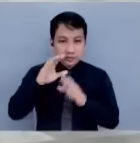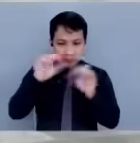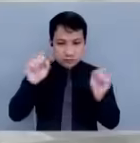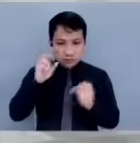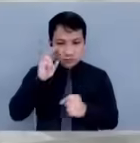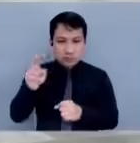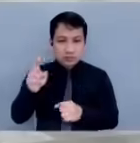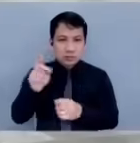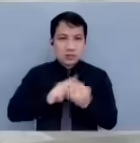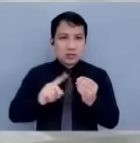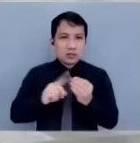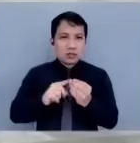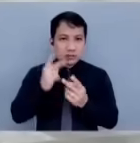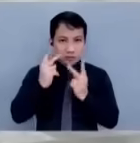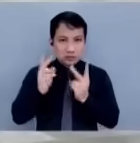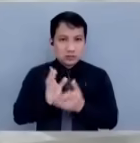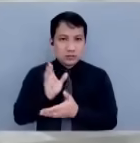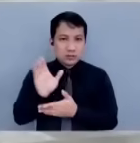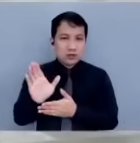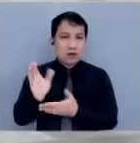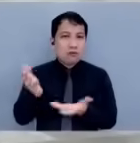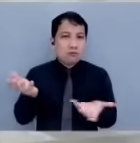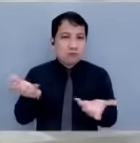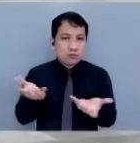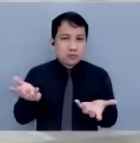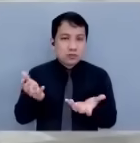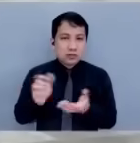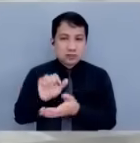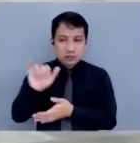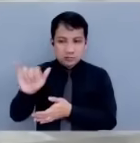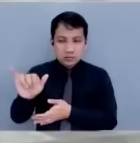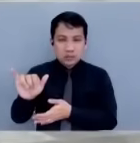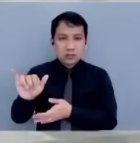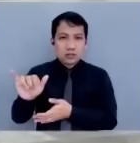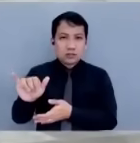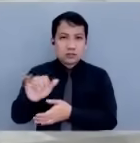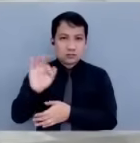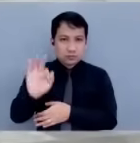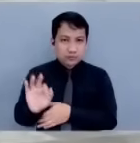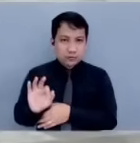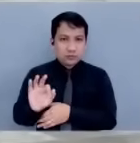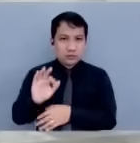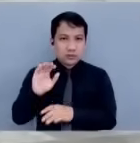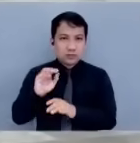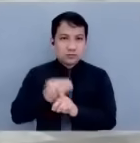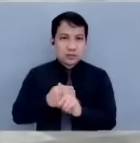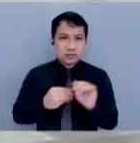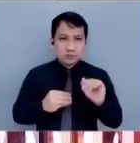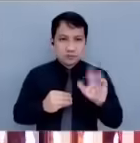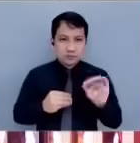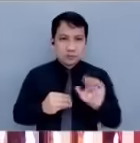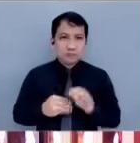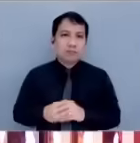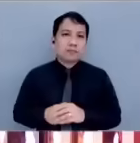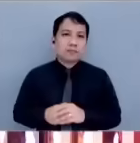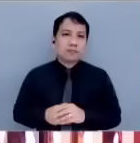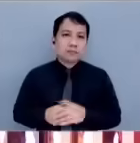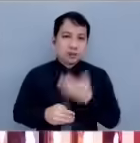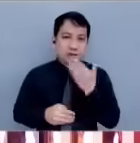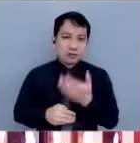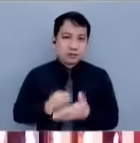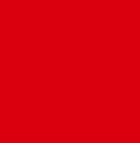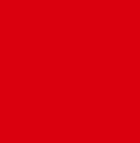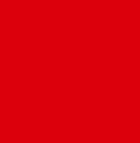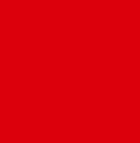para naman sa state visit niya roon kung saan mananatili siya hanggang sa Biyernes, March 15. Bok? Maraming salamat,